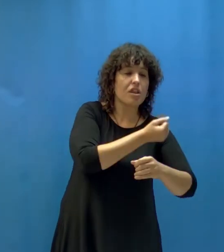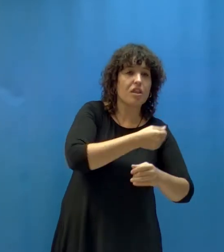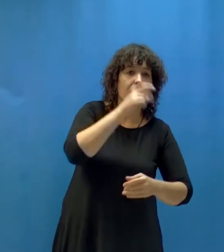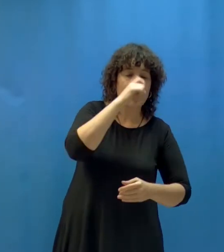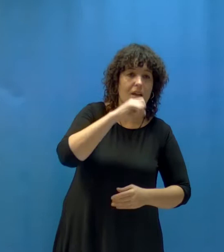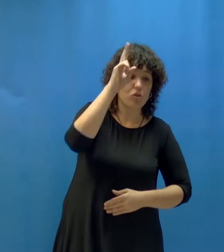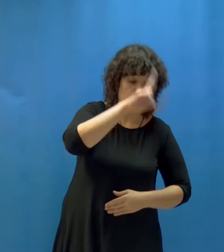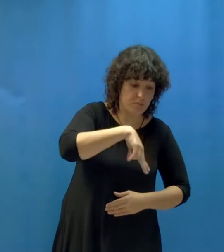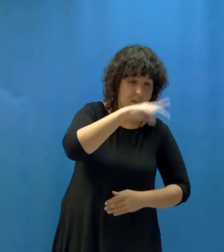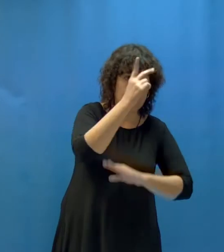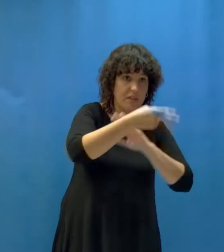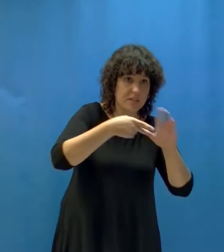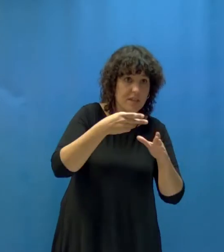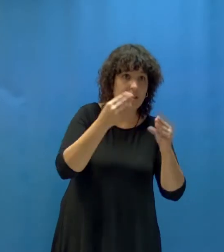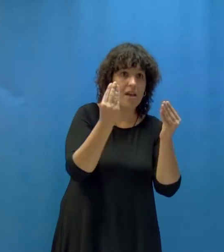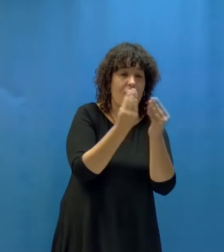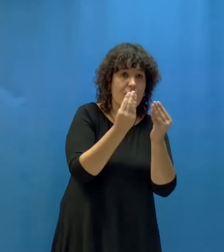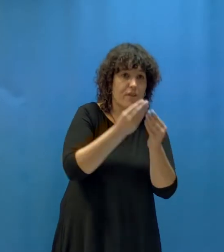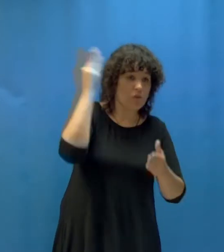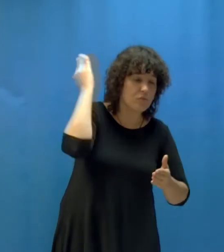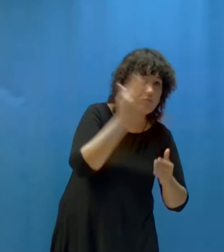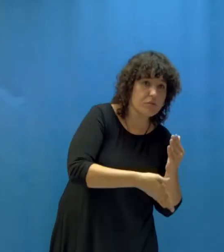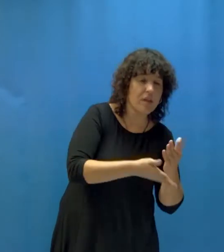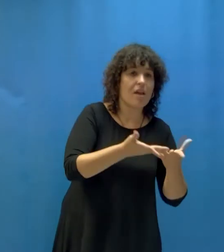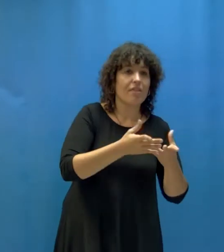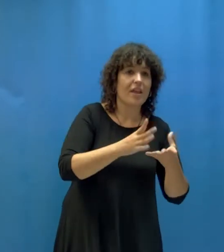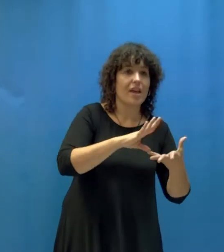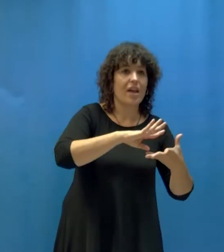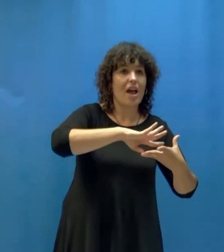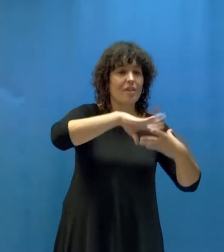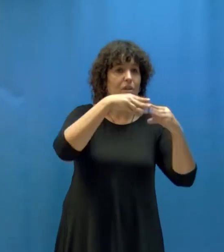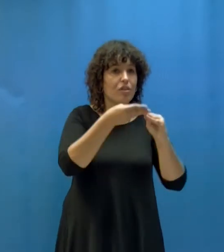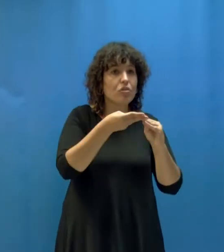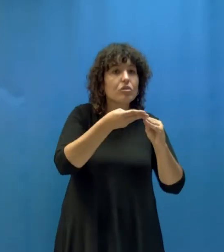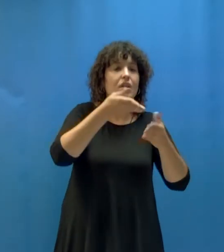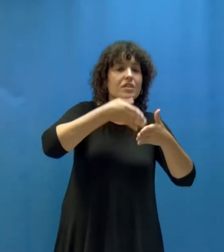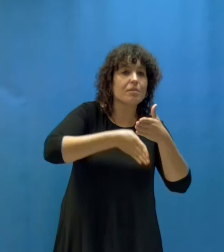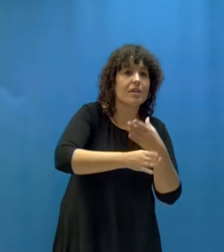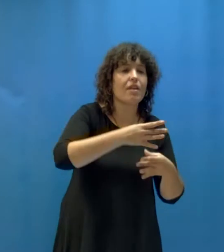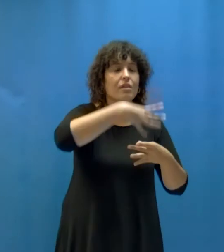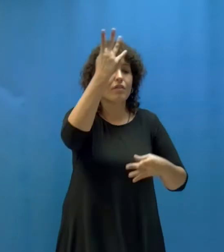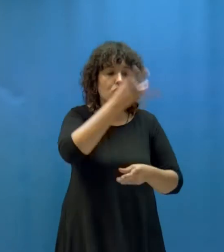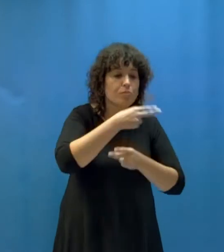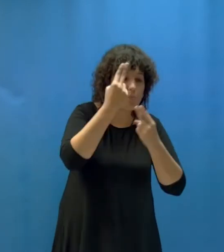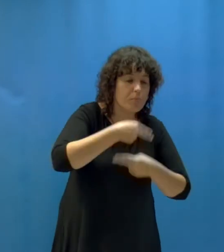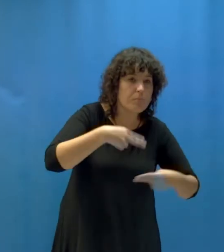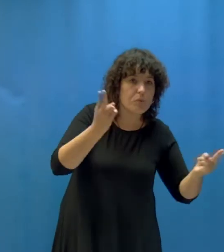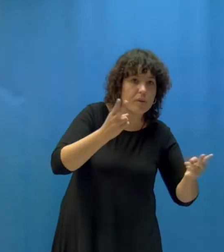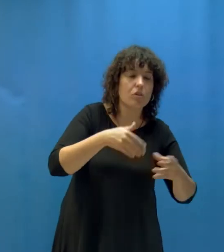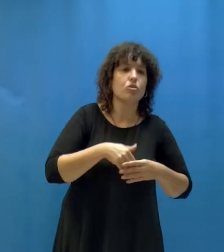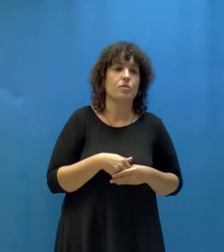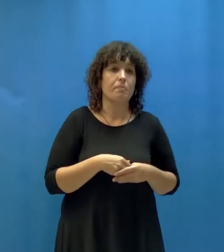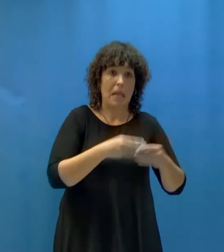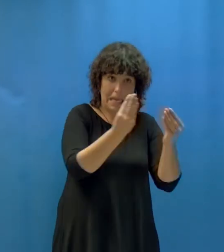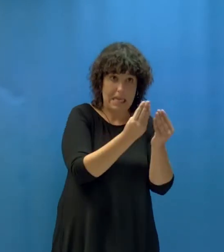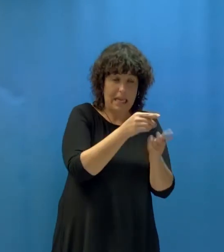del venciment del termini de les condicions bàsiques d'accessibilitat i no discriminació en els edificis públics. Aquesta data s'ha